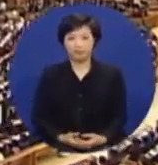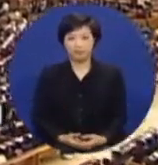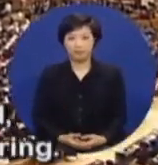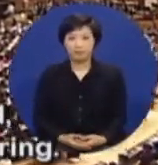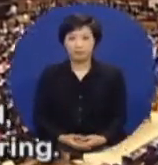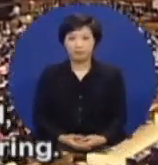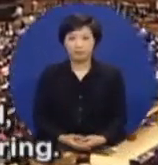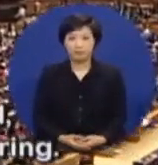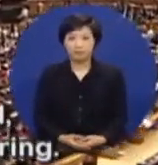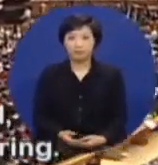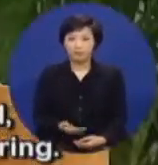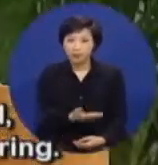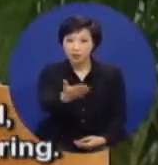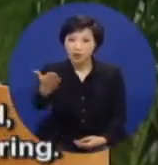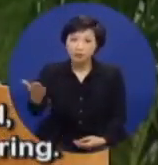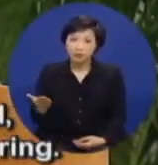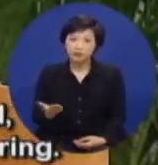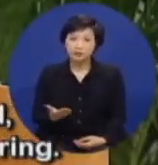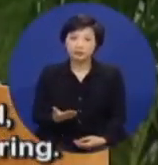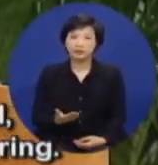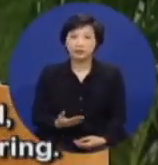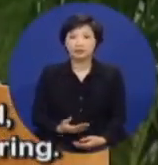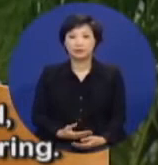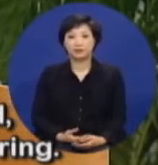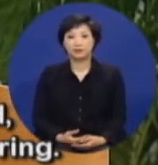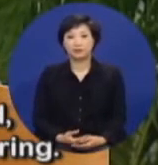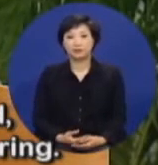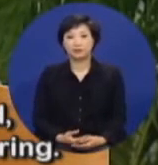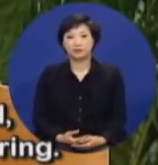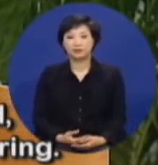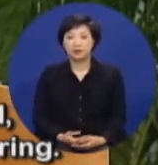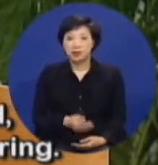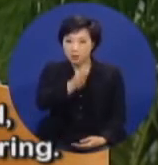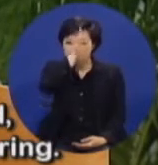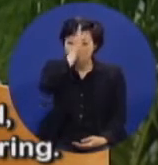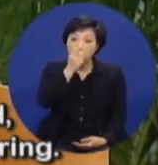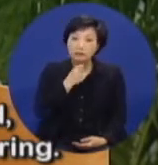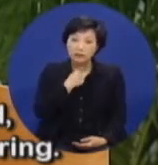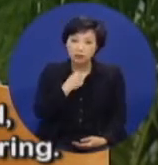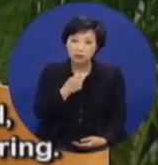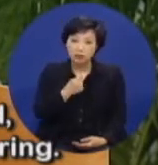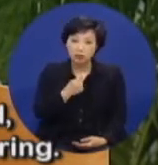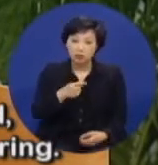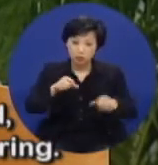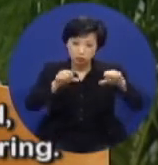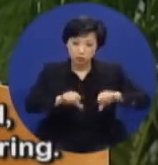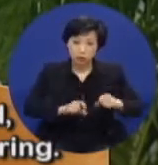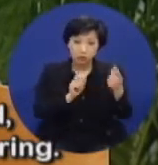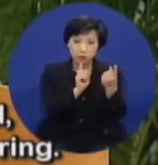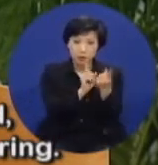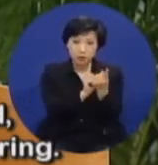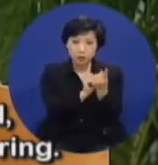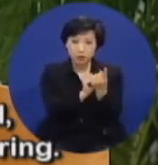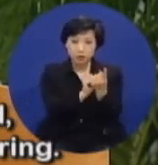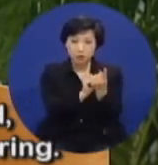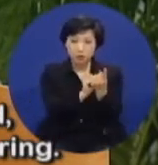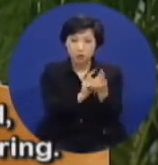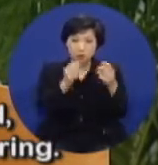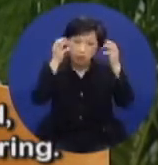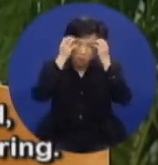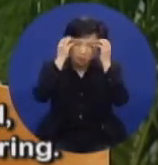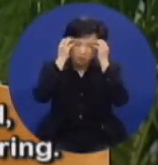하면 여러분 그래서 인정 이에 중들 5 조주 받고 어